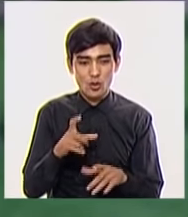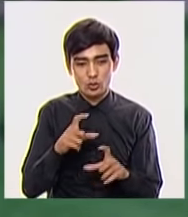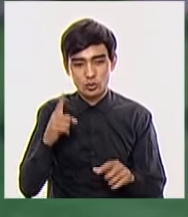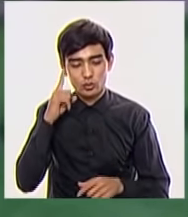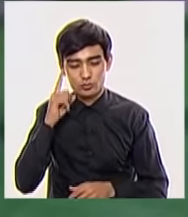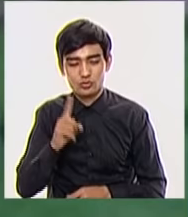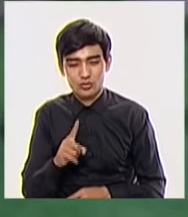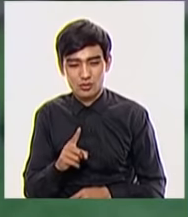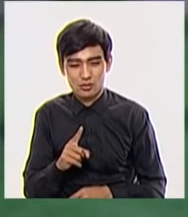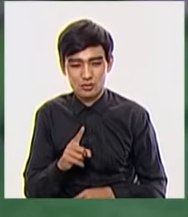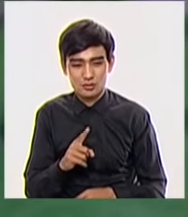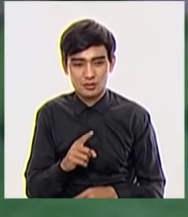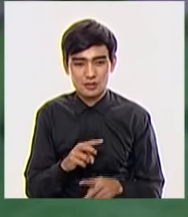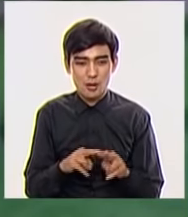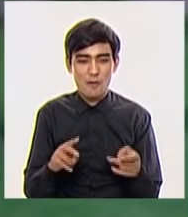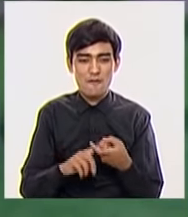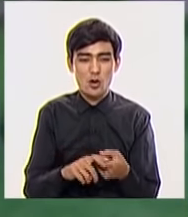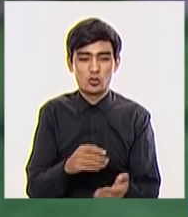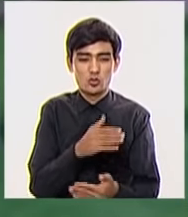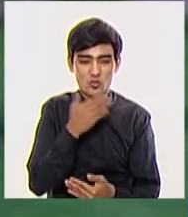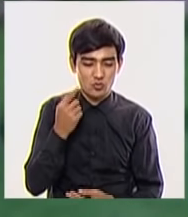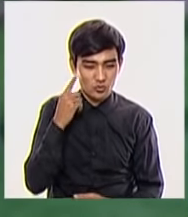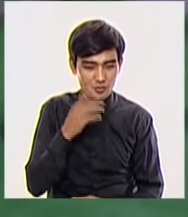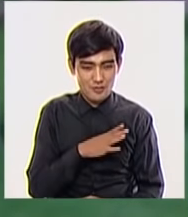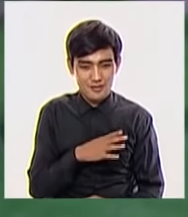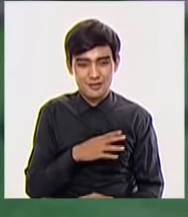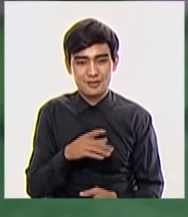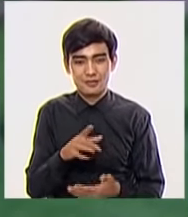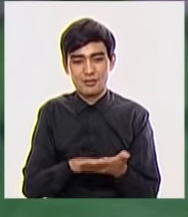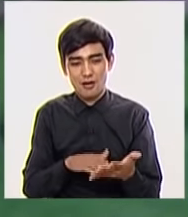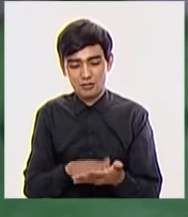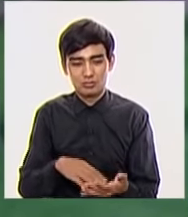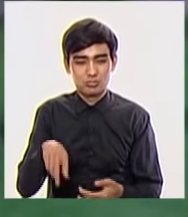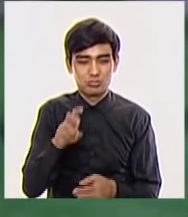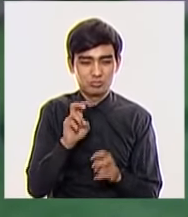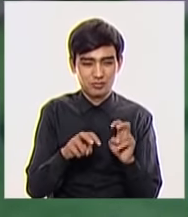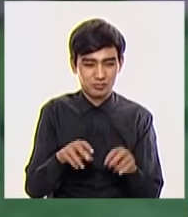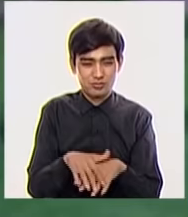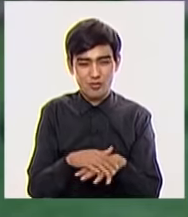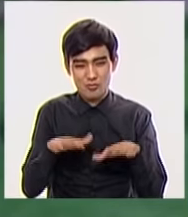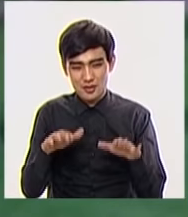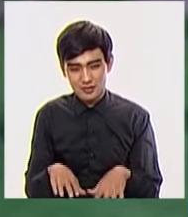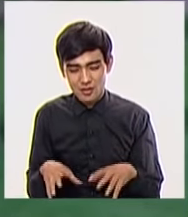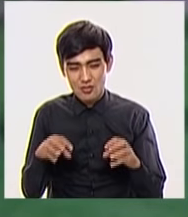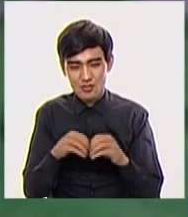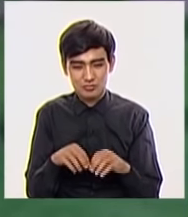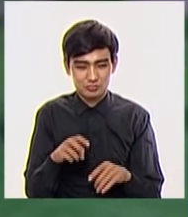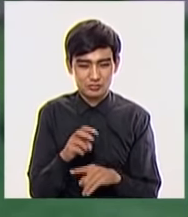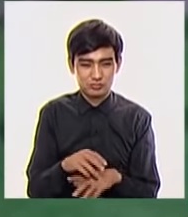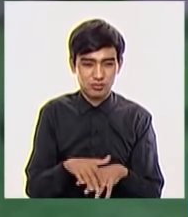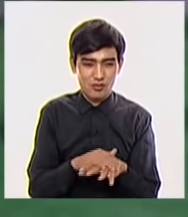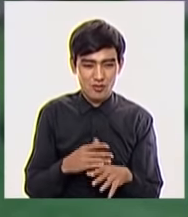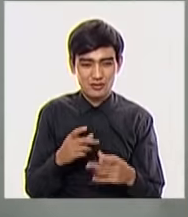что такого вируса уже нет и продолжают посещать общественные места